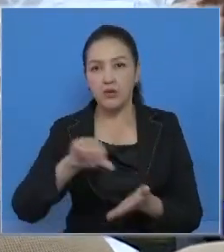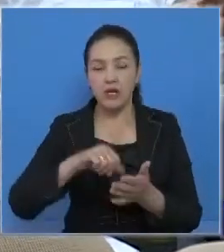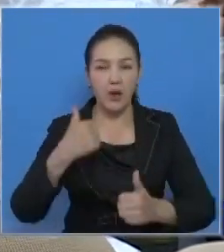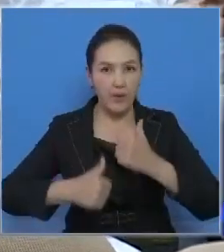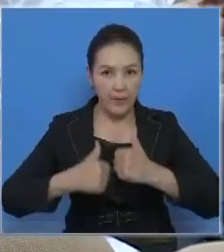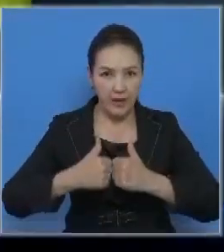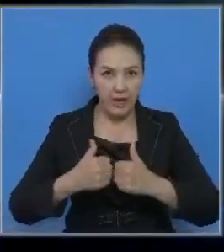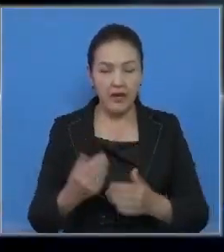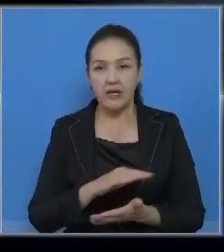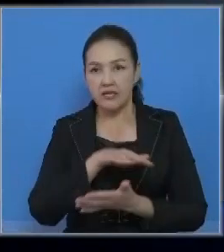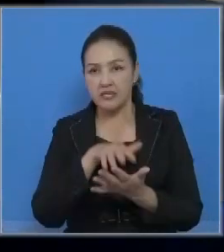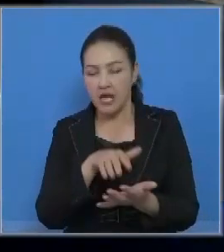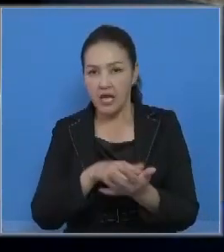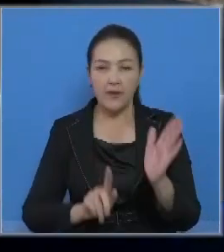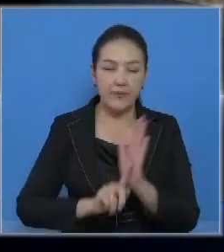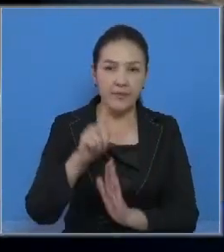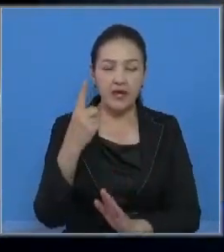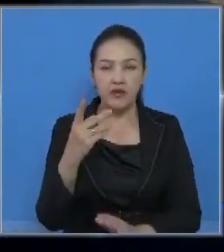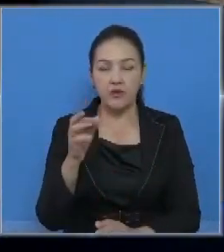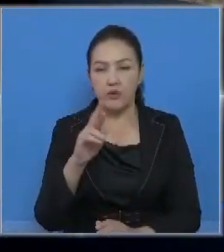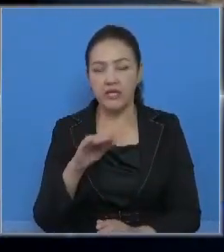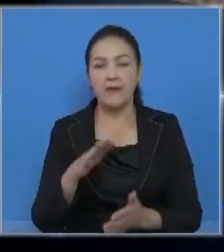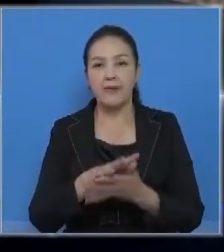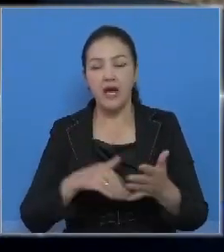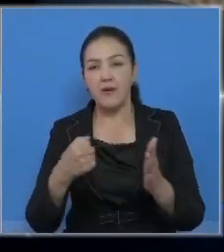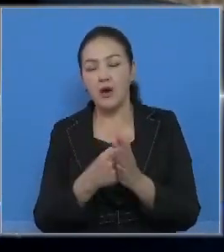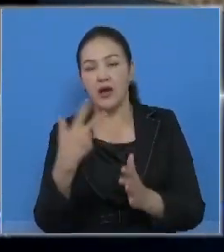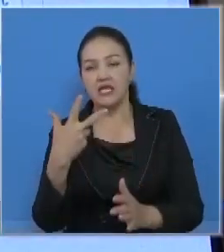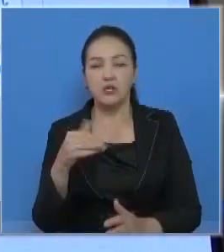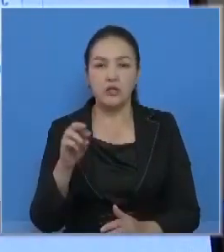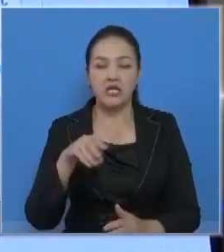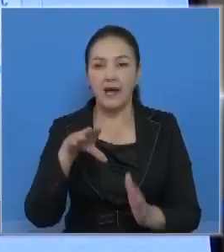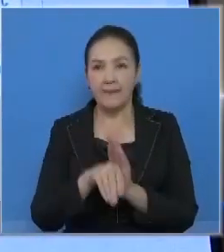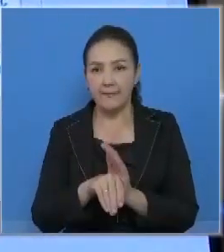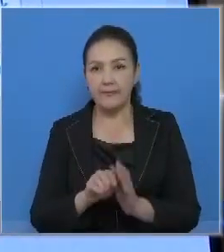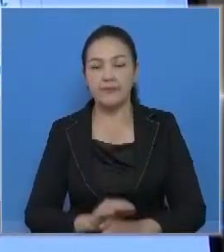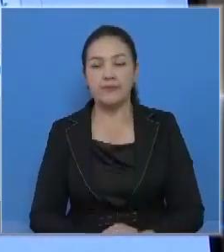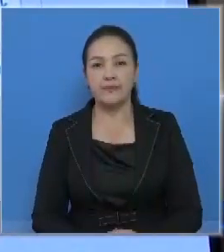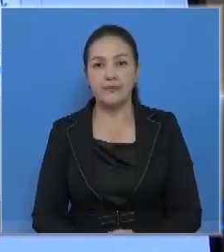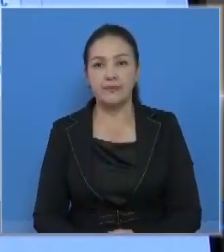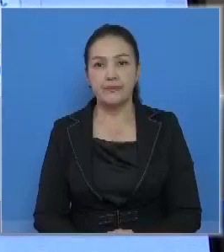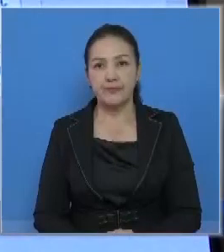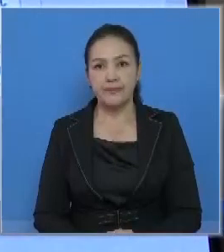конкурсе. Прием заявок стартовал 1 июня и продлится по 30 июня включительно.